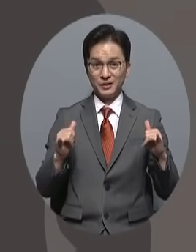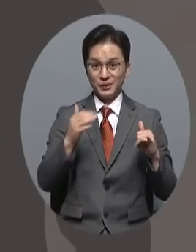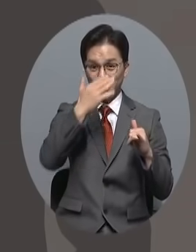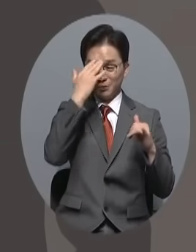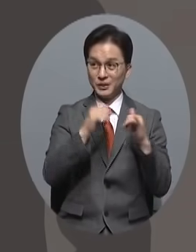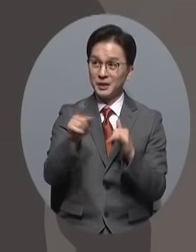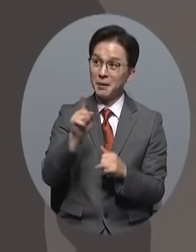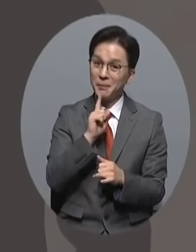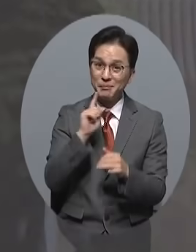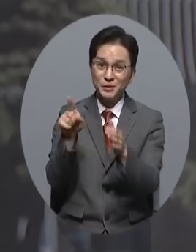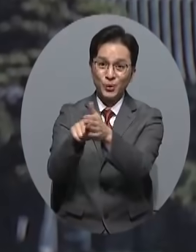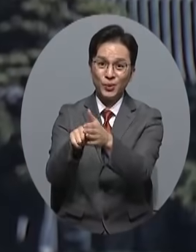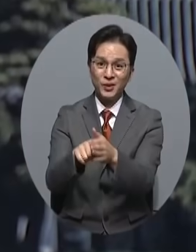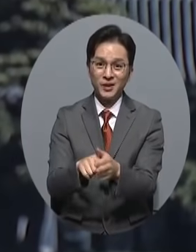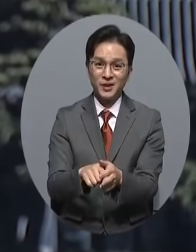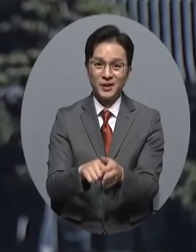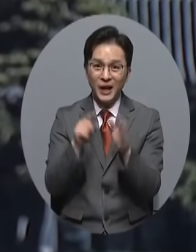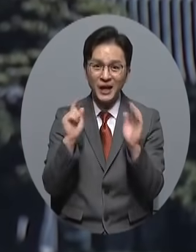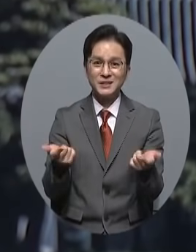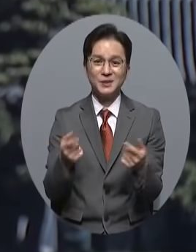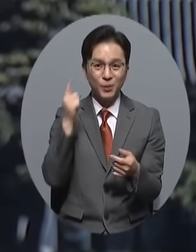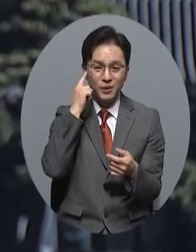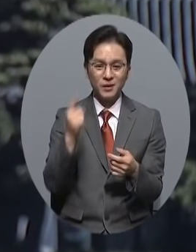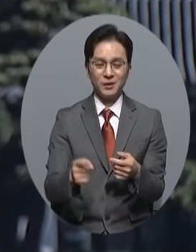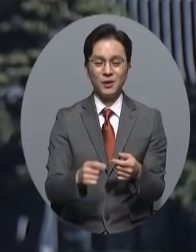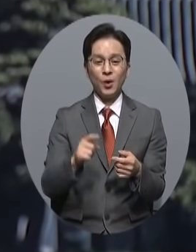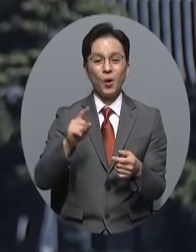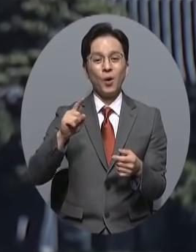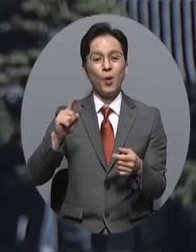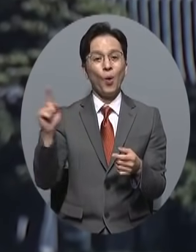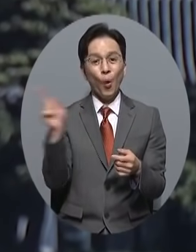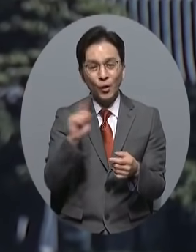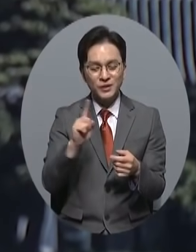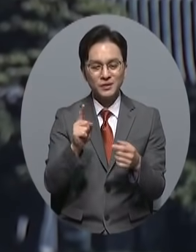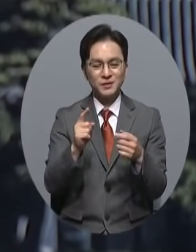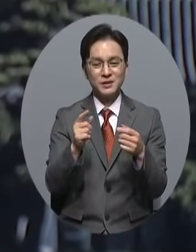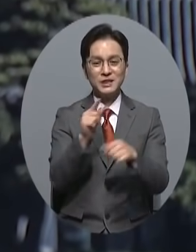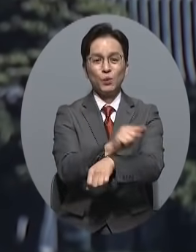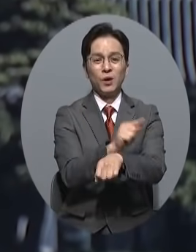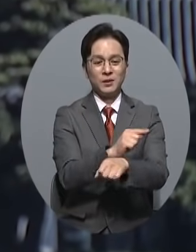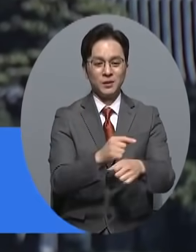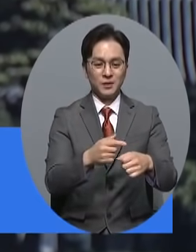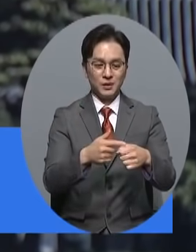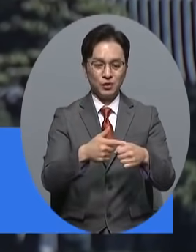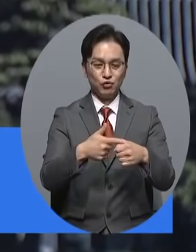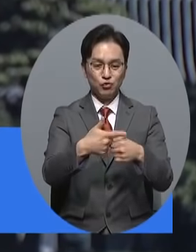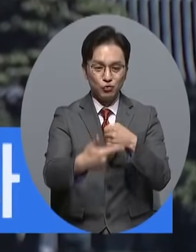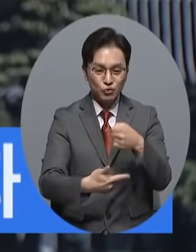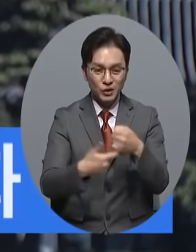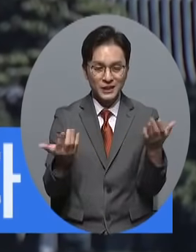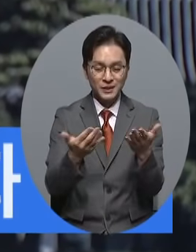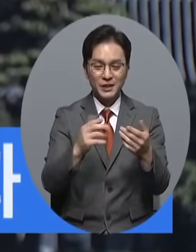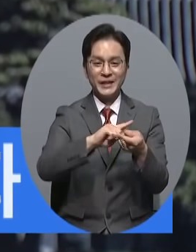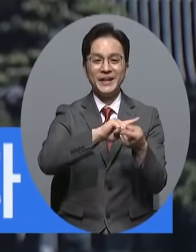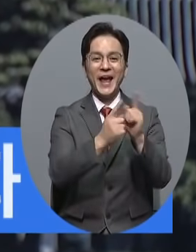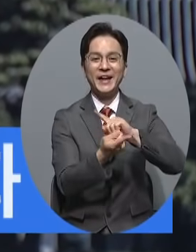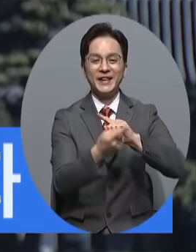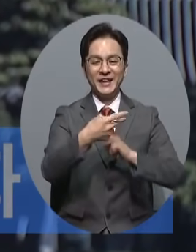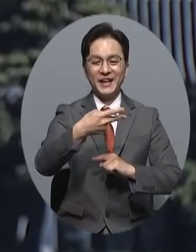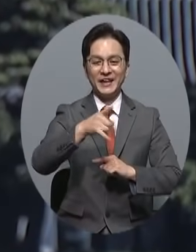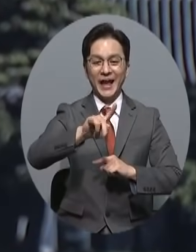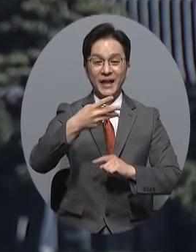엄청난 충격이다고 왔다고 생각합니다. 그래서 지금 이제 야당이 이 공세를 취하다가 판이 뒤집어진 것도 바로 이런 지점이죠. 그렇군요. 지금